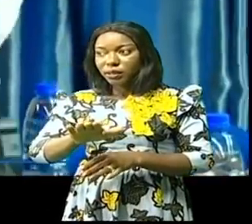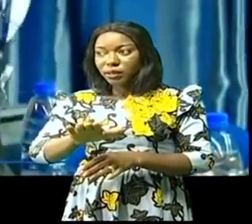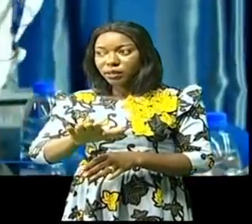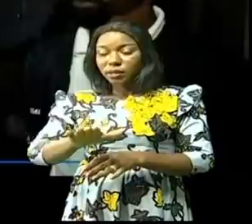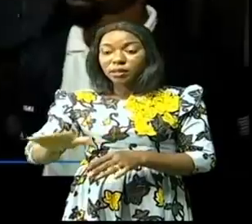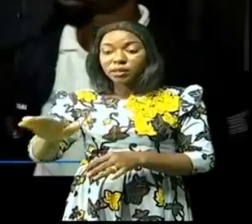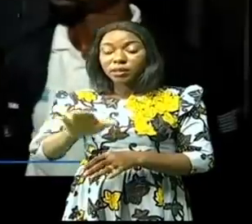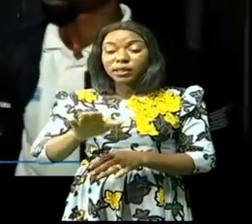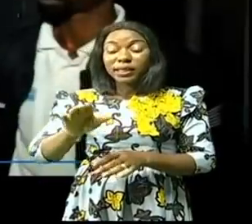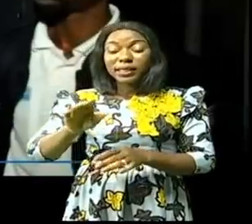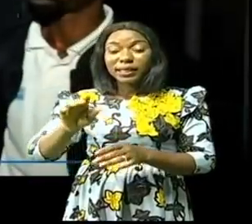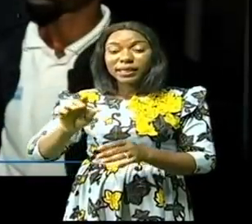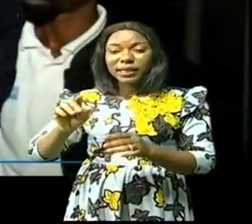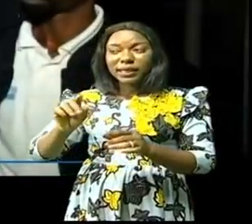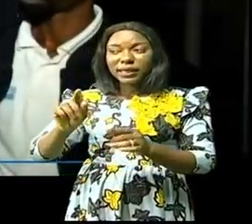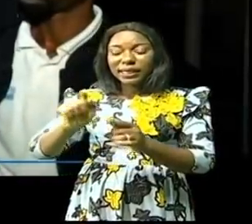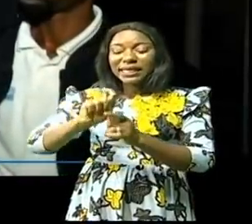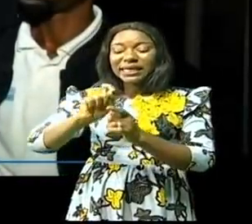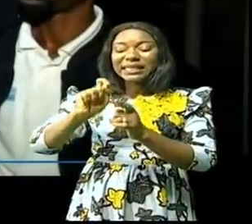leur ethnie, à leur tribu.